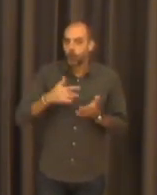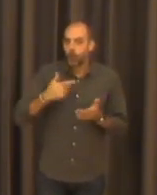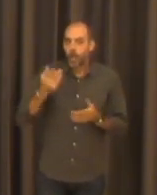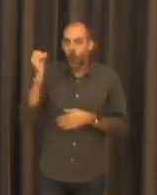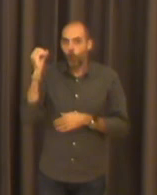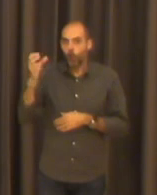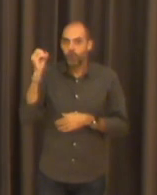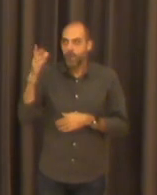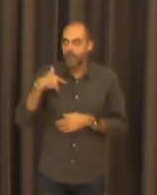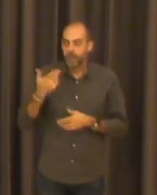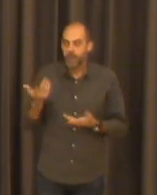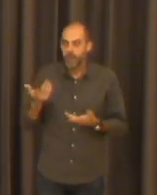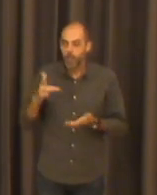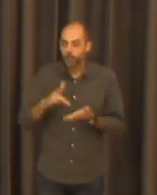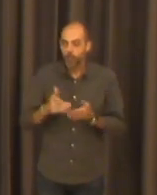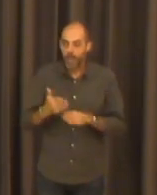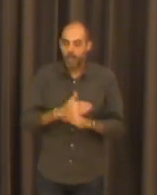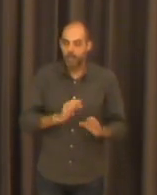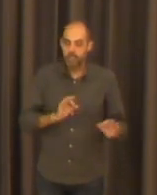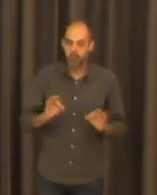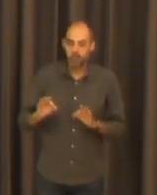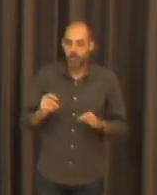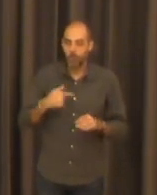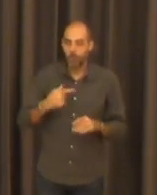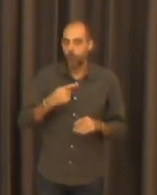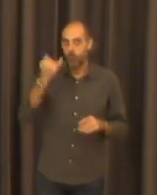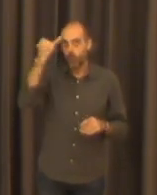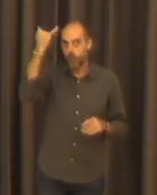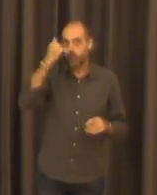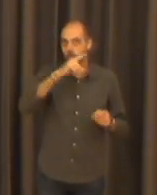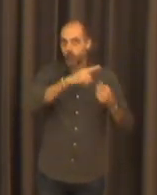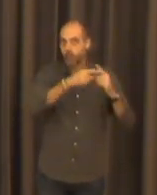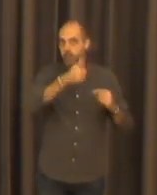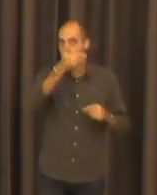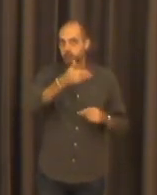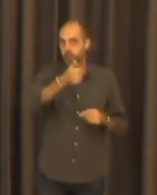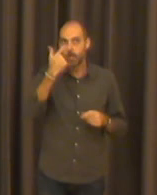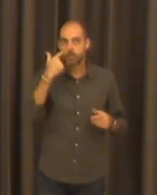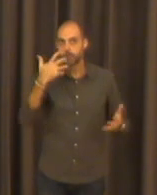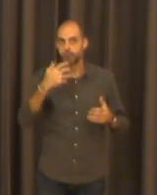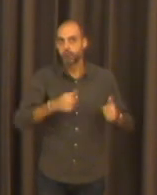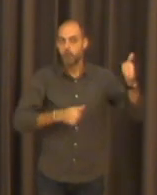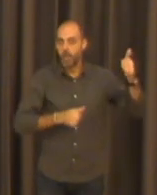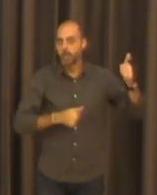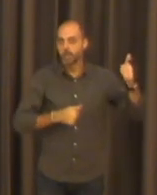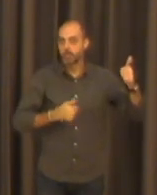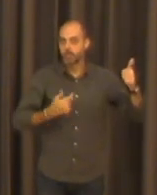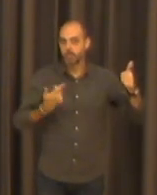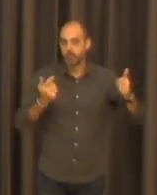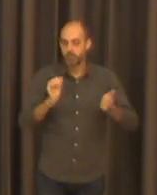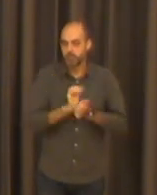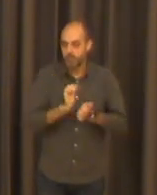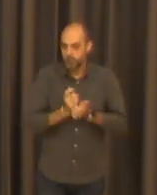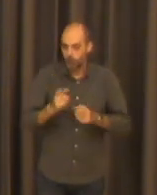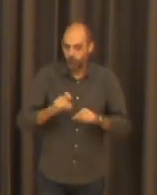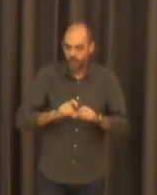conferència, doncs, és mirar de repescar aquelles coses que t'han anat cridant l'atenció i que si ets un ordenadet, que no és que ho sigui gaire jo,